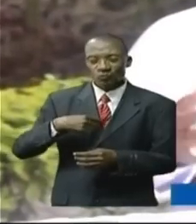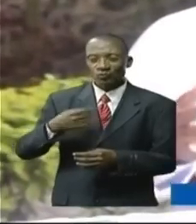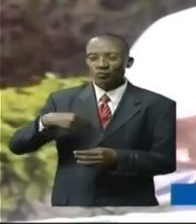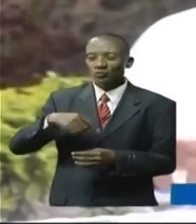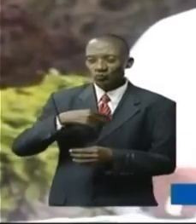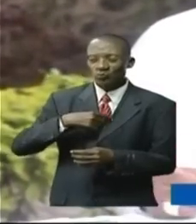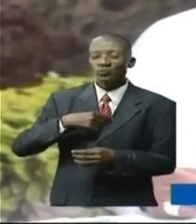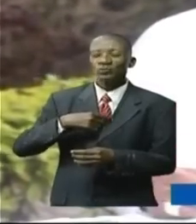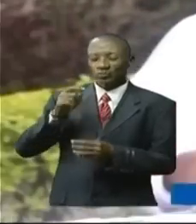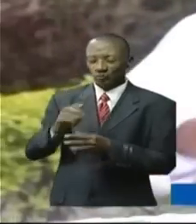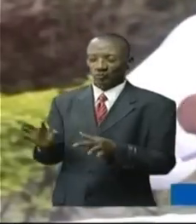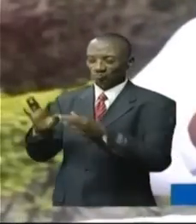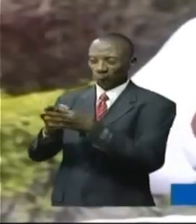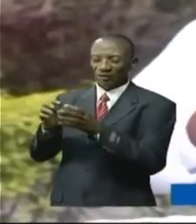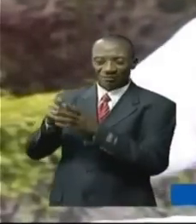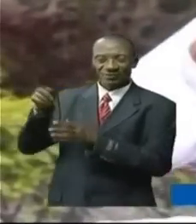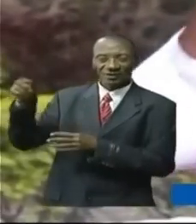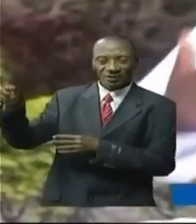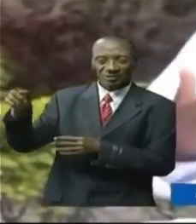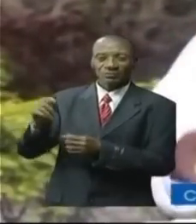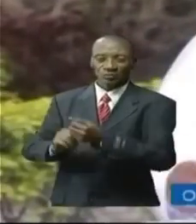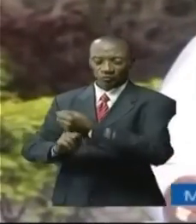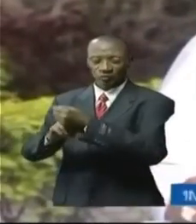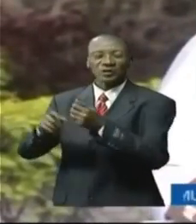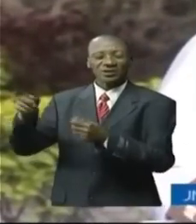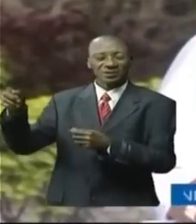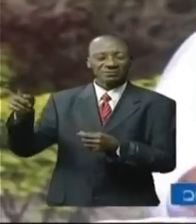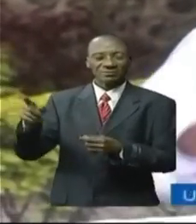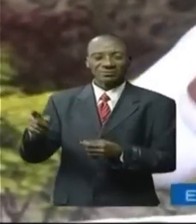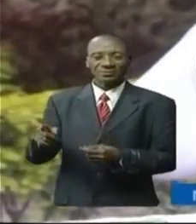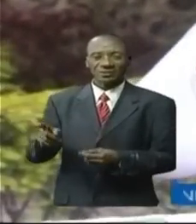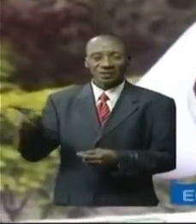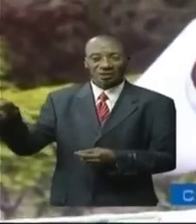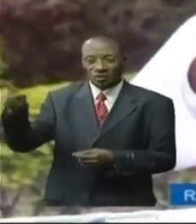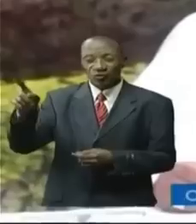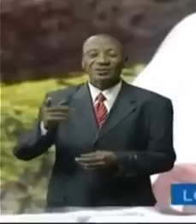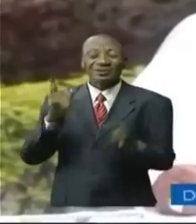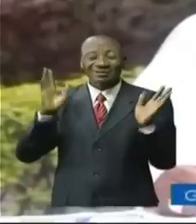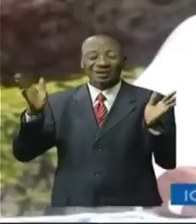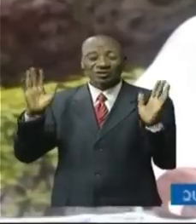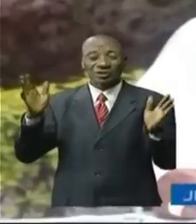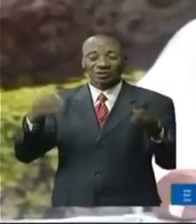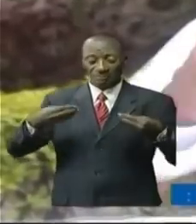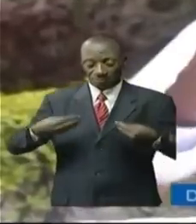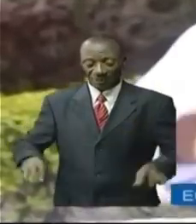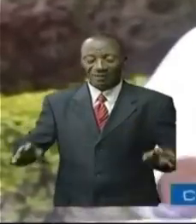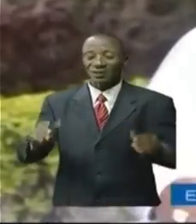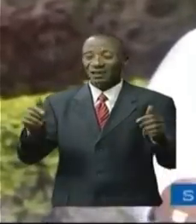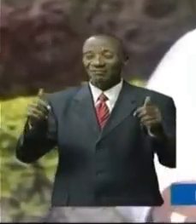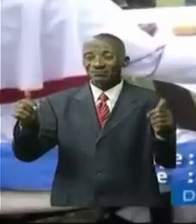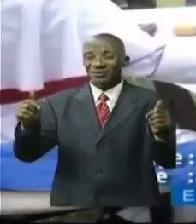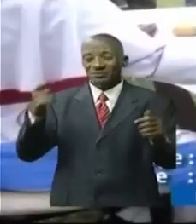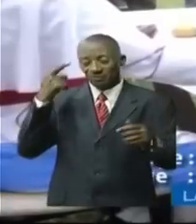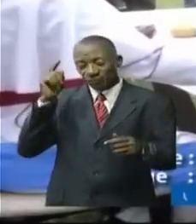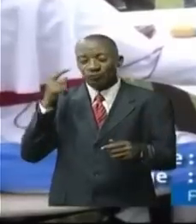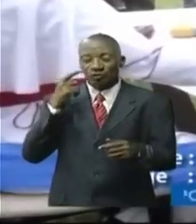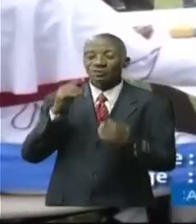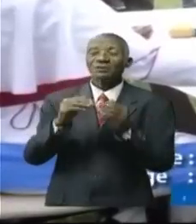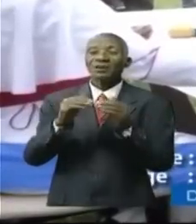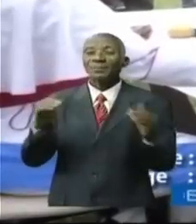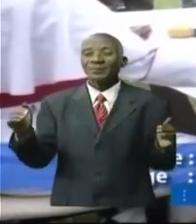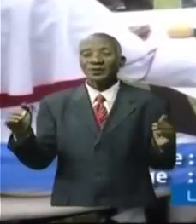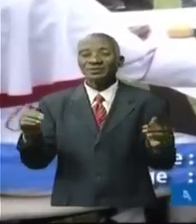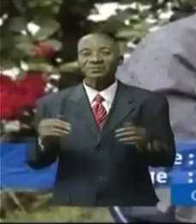sont formés pour ça. Ils ont donné leur vie pour cela. Ils ont choisi de donner leur vie pour la paix. Signalons qu'ils s'est